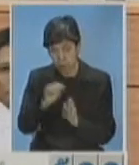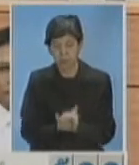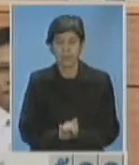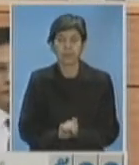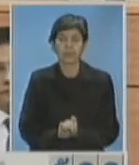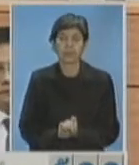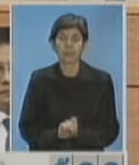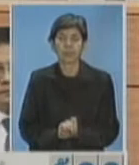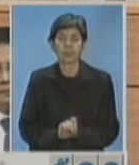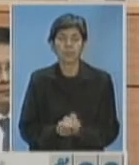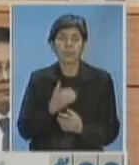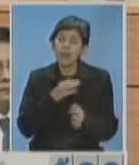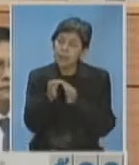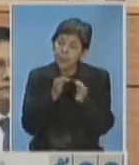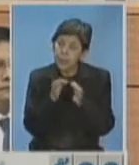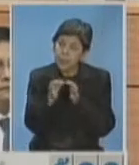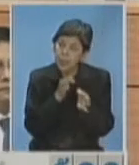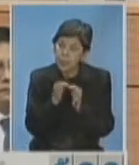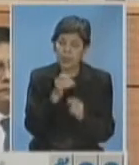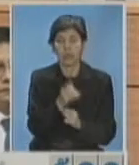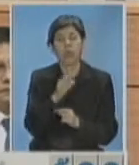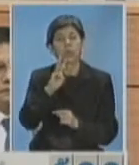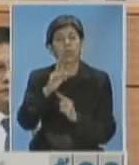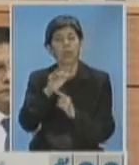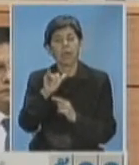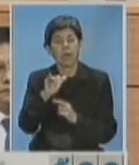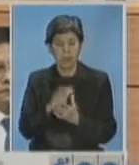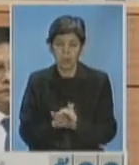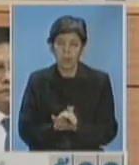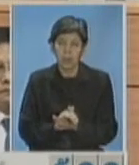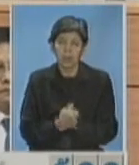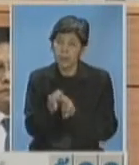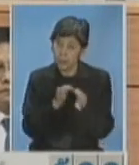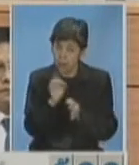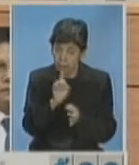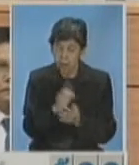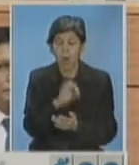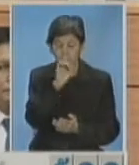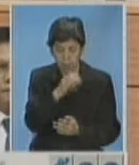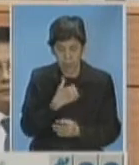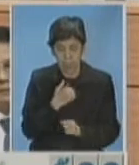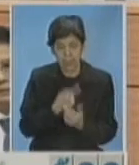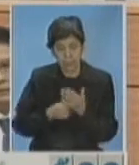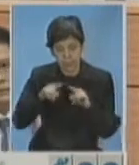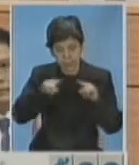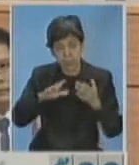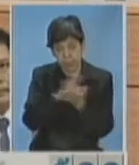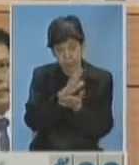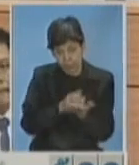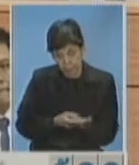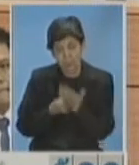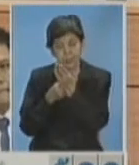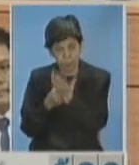วิจักรนาควัชระชัยไปชี้แจงต่อหน้าท่านวิทยาบุรณสิริว่าอย่างไรครับบอกว่าจะส่งเอกสารทั้